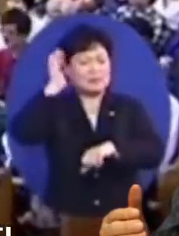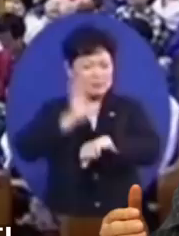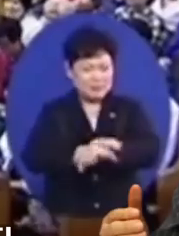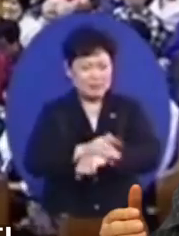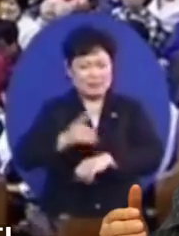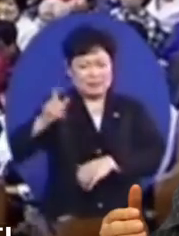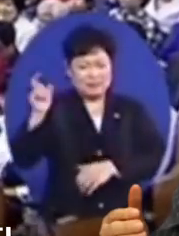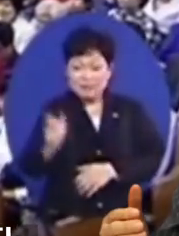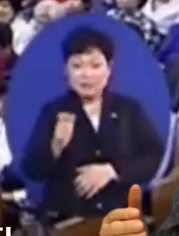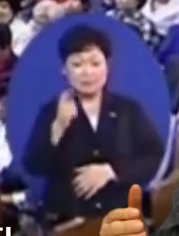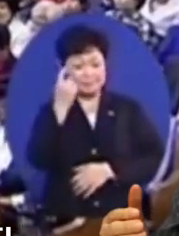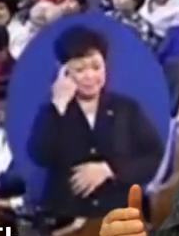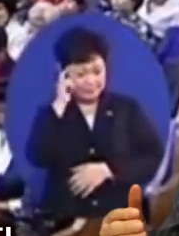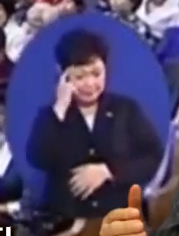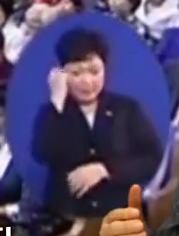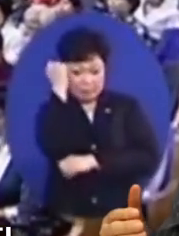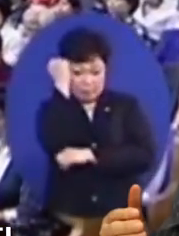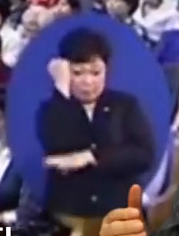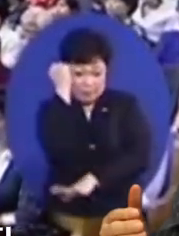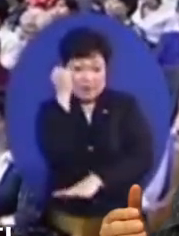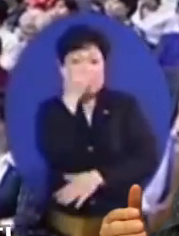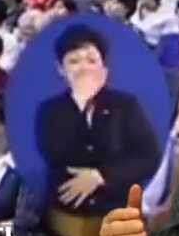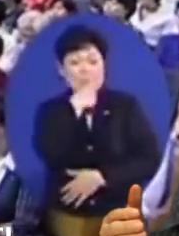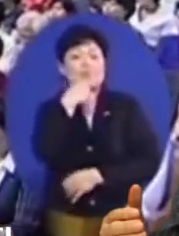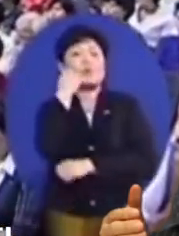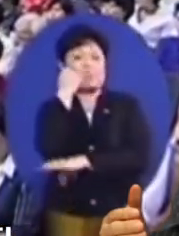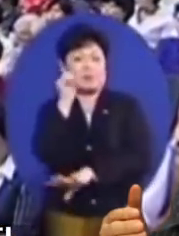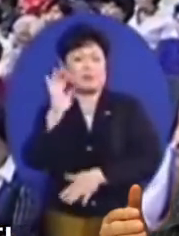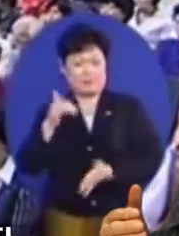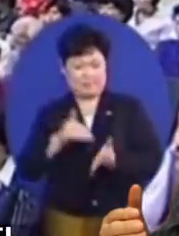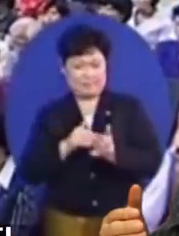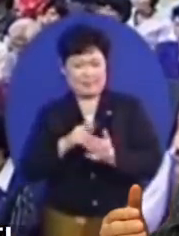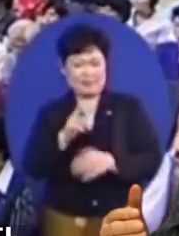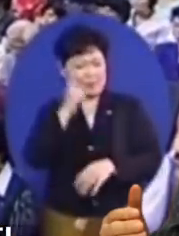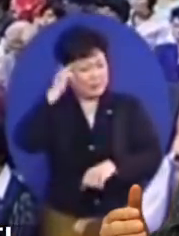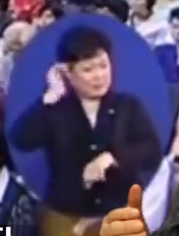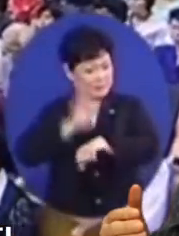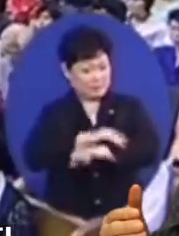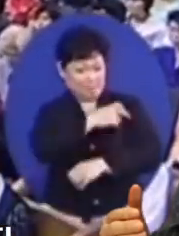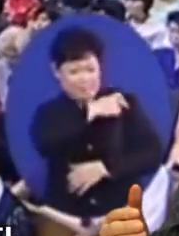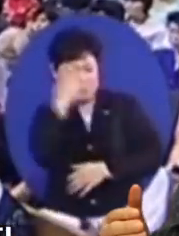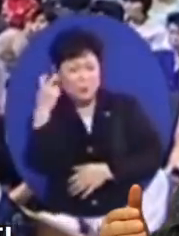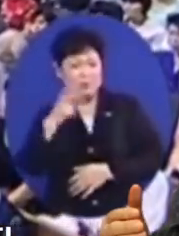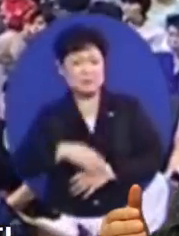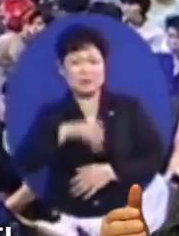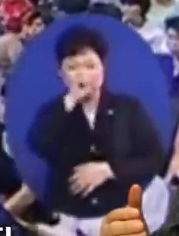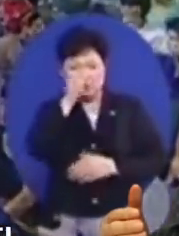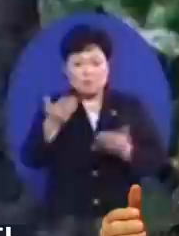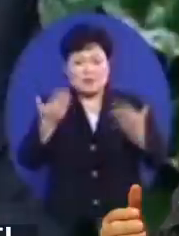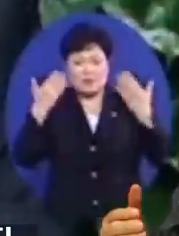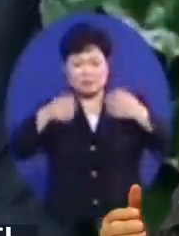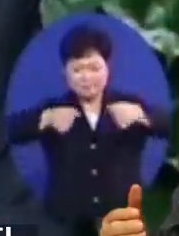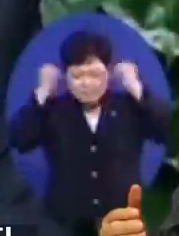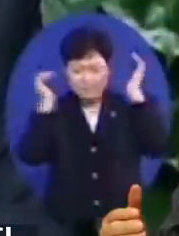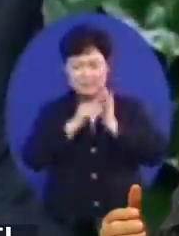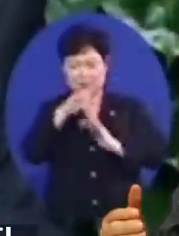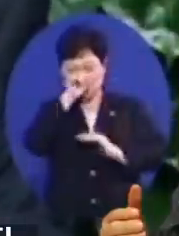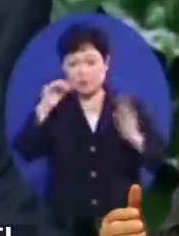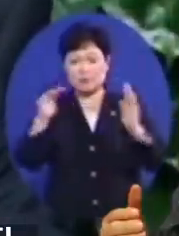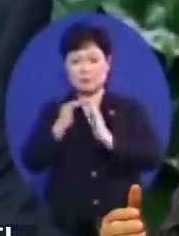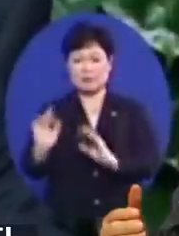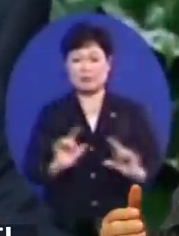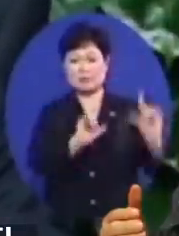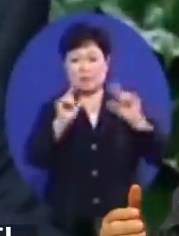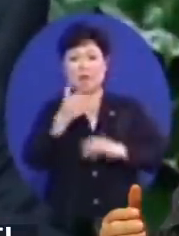튼튼하게 내린 생각의 뿌리가 행복의 뿌리이다. 그 사람 지혜가 있고 총명이 있고 좋은 학교 나오고 좋은 집에 살고 그러므로